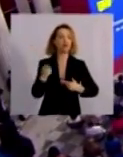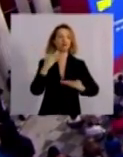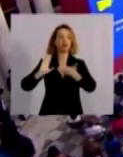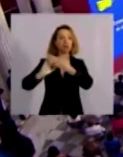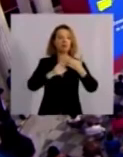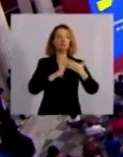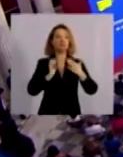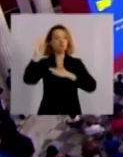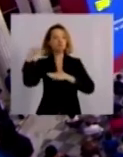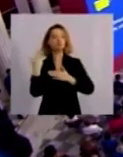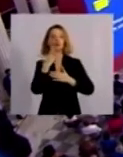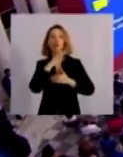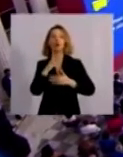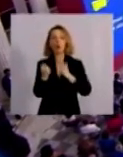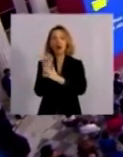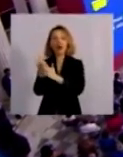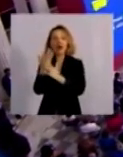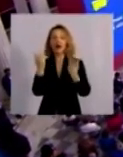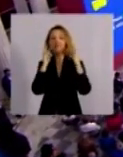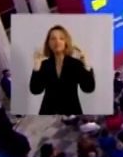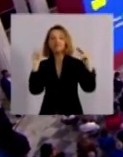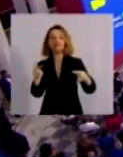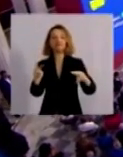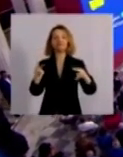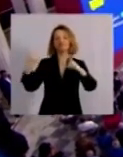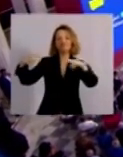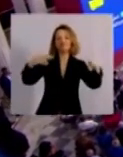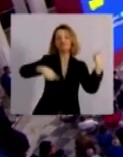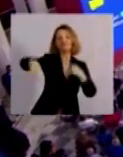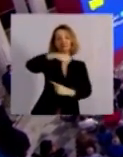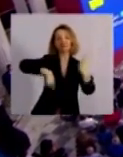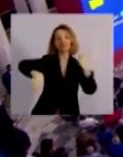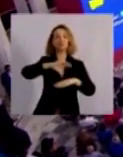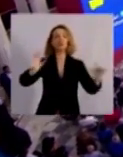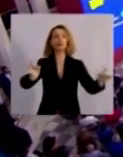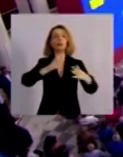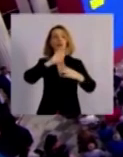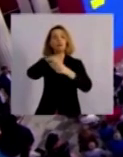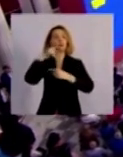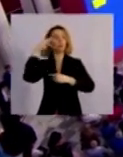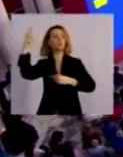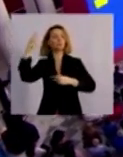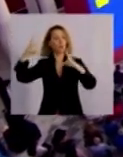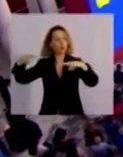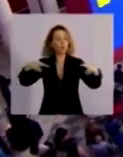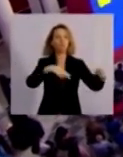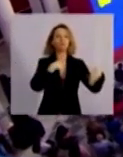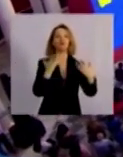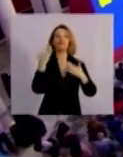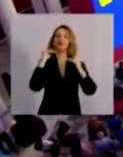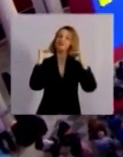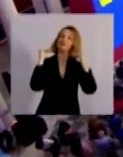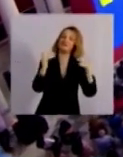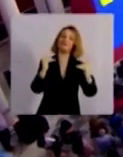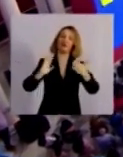διάφορες γωνιές της Υπήρου μας που γνωρίστηκαν σε κάποιο πανεπιστήμιο της για να συνεχίσουν